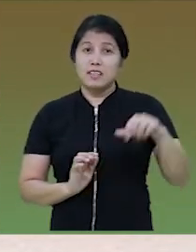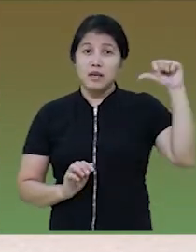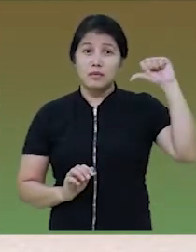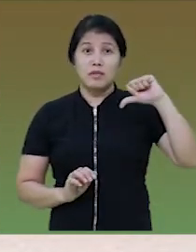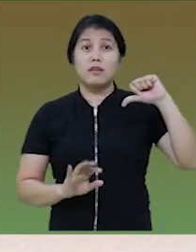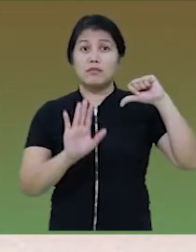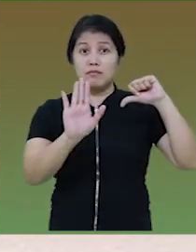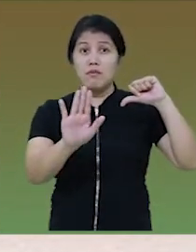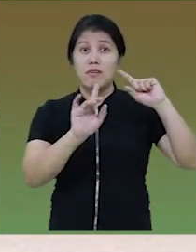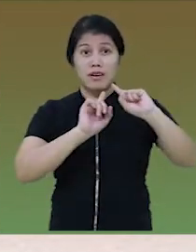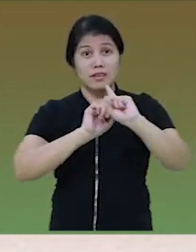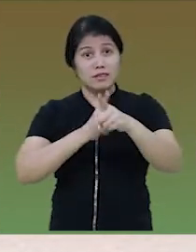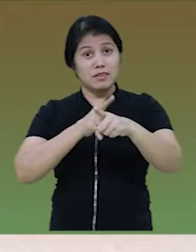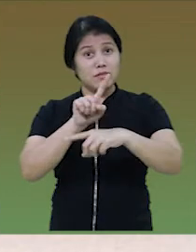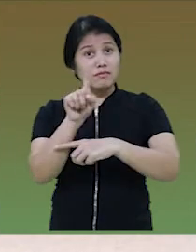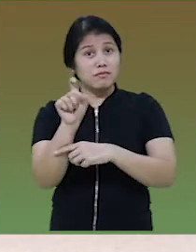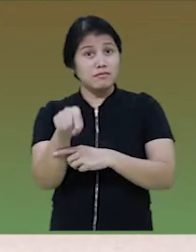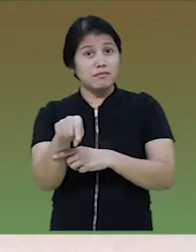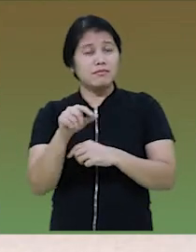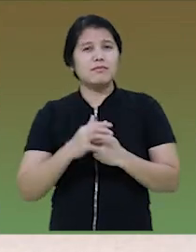Thumbs down ba ang sagot mo?